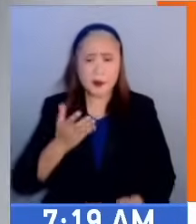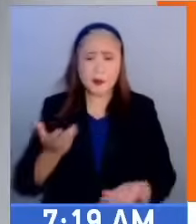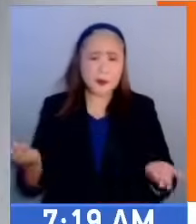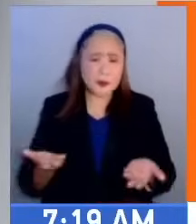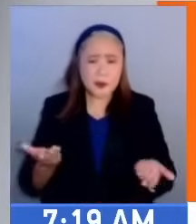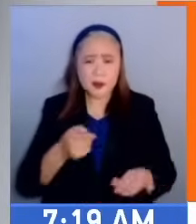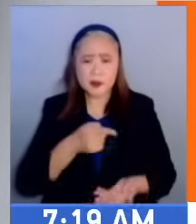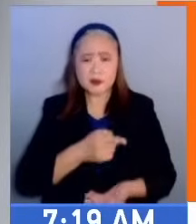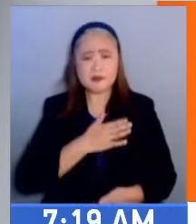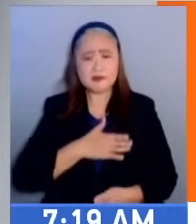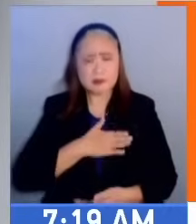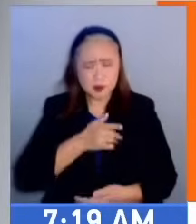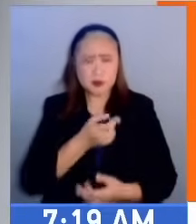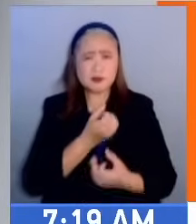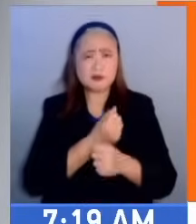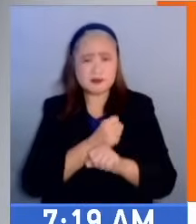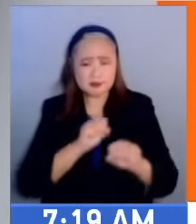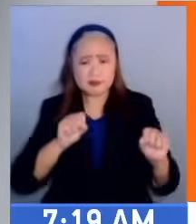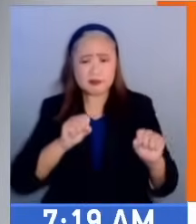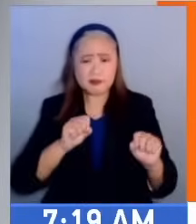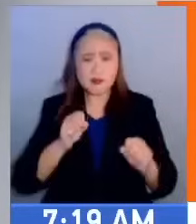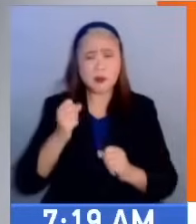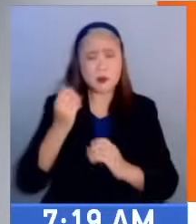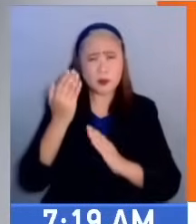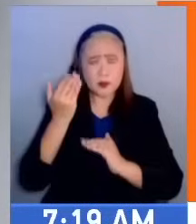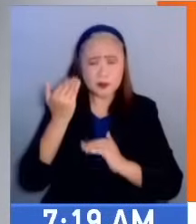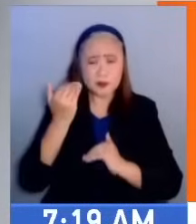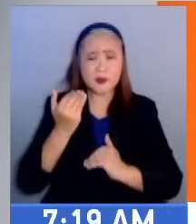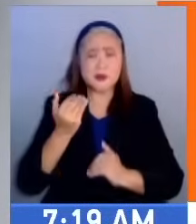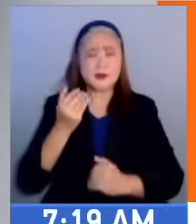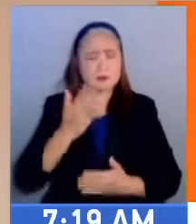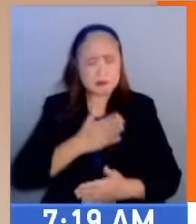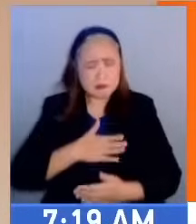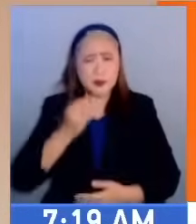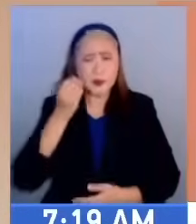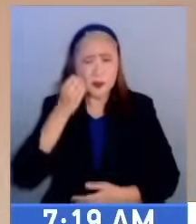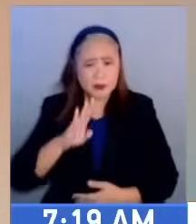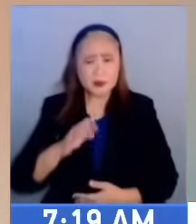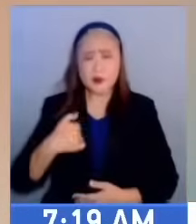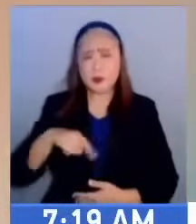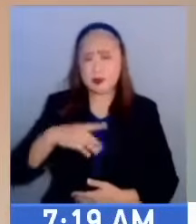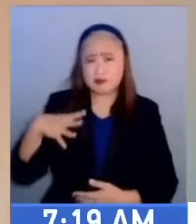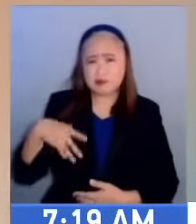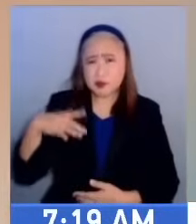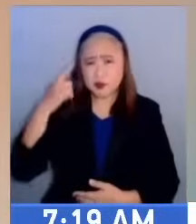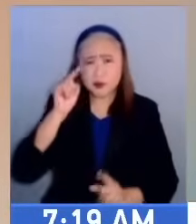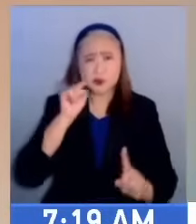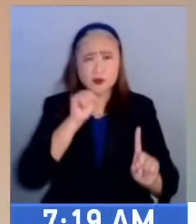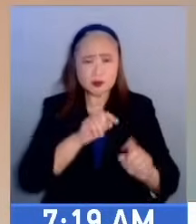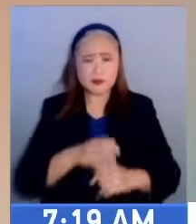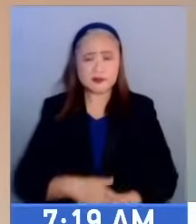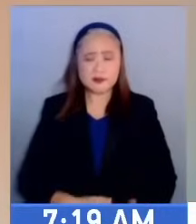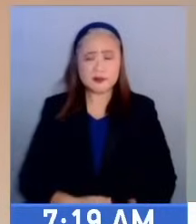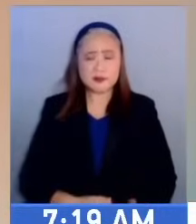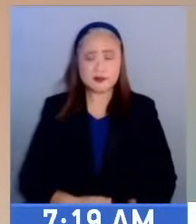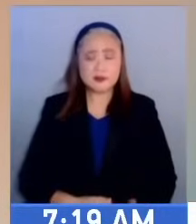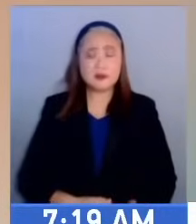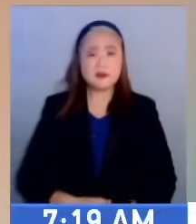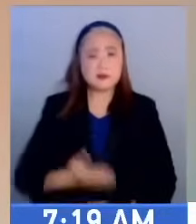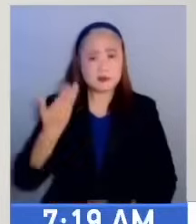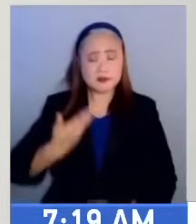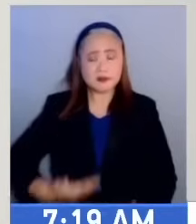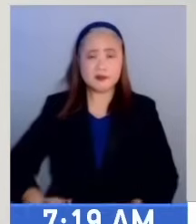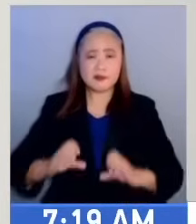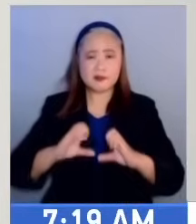ay maayos sana a ligtas ka anak Umuwi ka na ikaw ay hinihintay na namin ito ang unang balita bam agre nagbabalita para sa